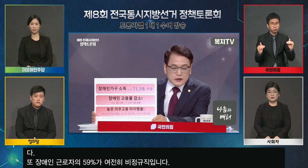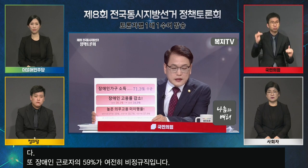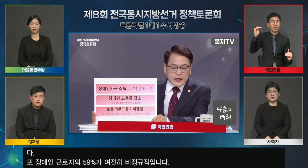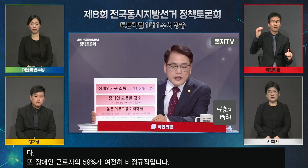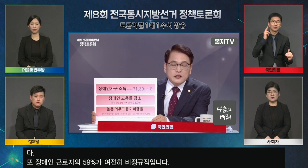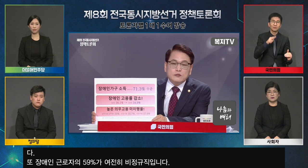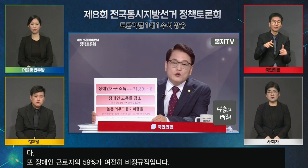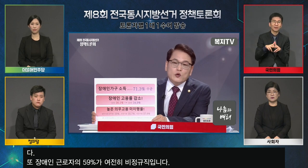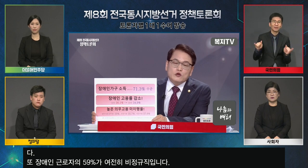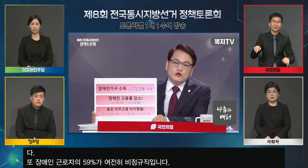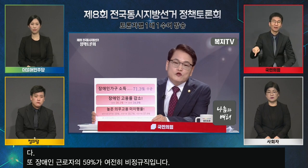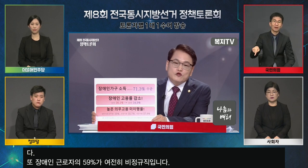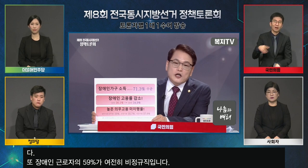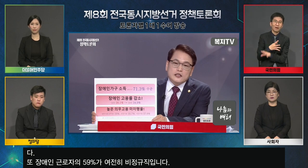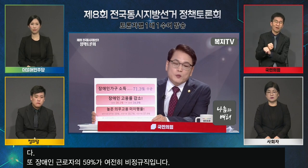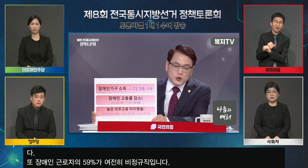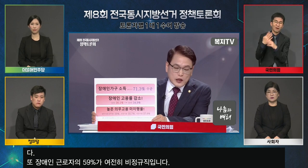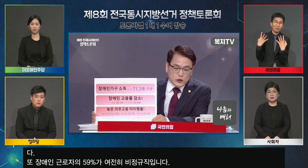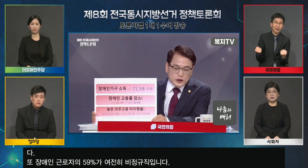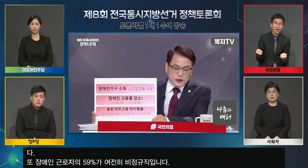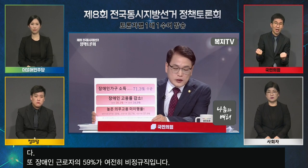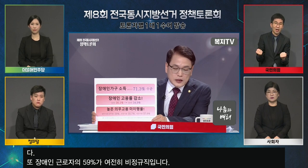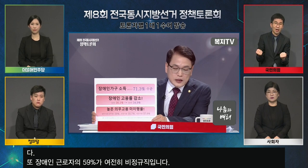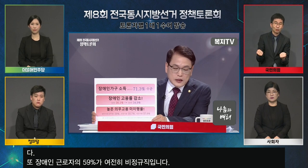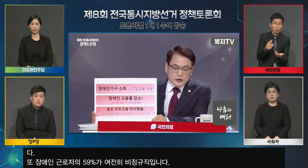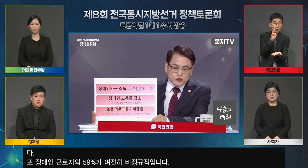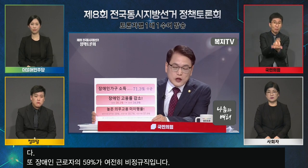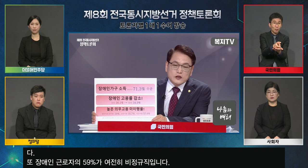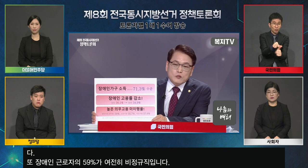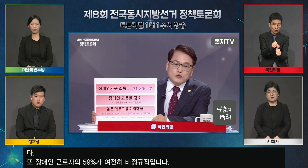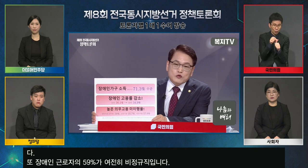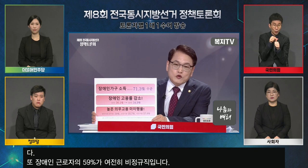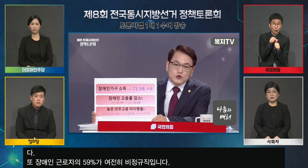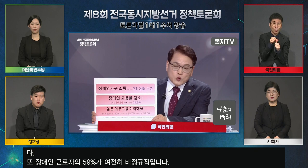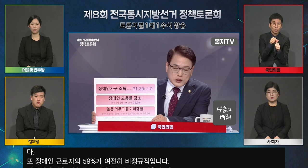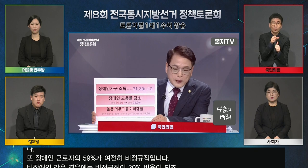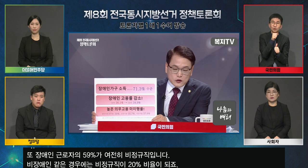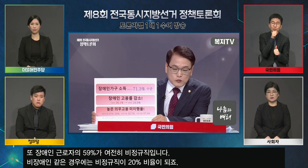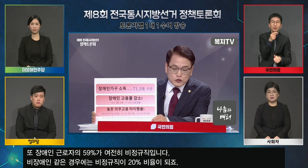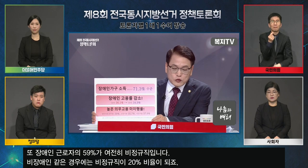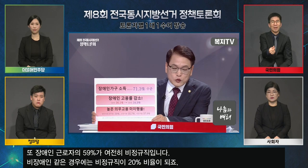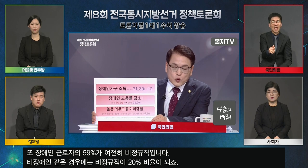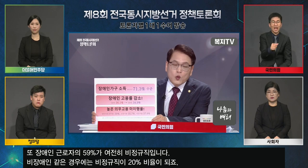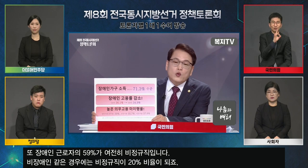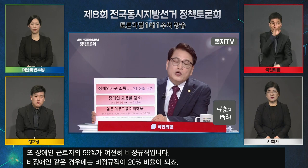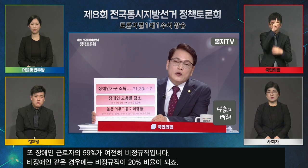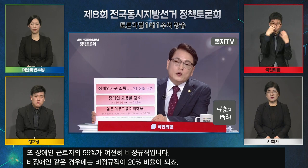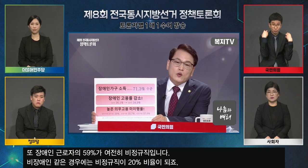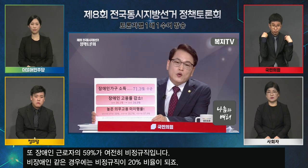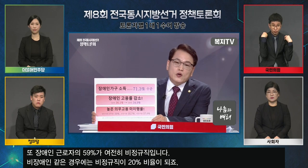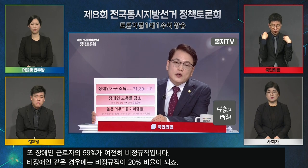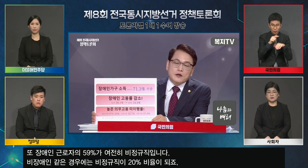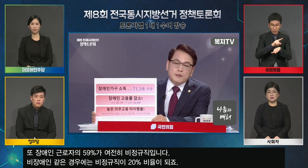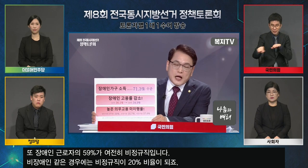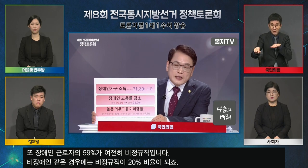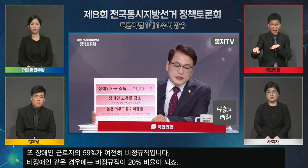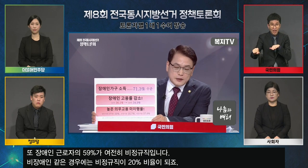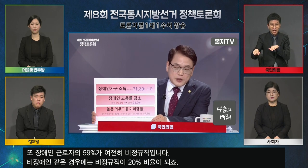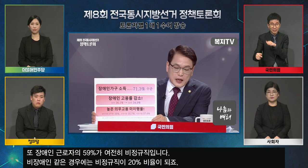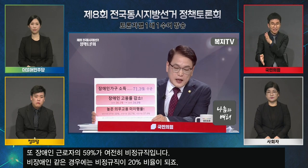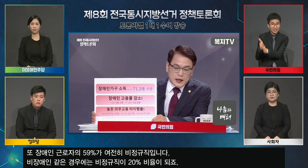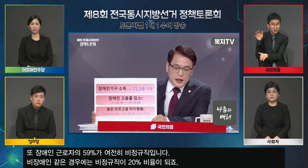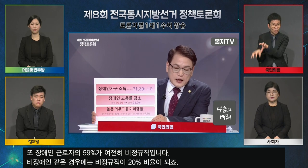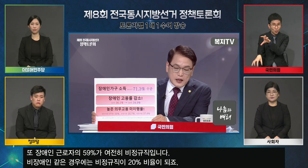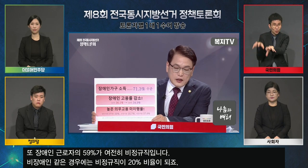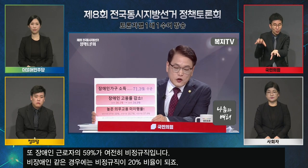장애인 의무고용률을 준사하지 못하고 있는 중앙정부, 지방정부, 또 공공기관도 많이